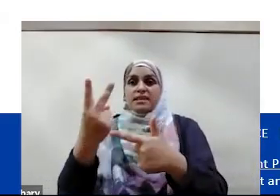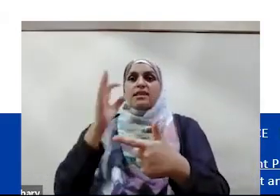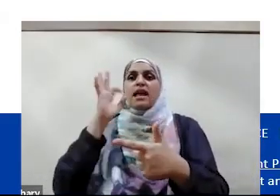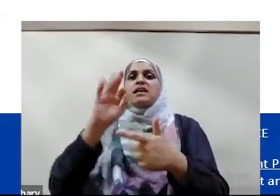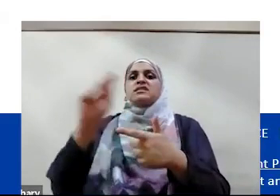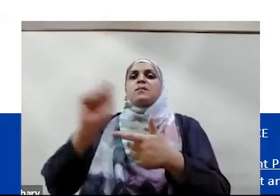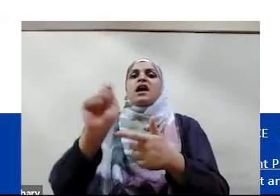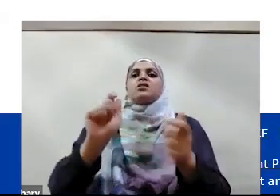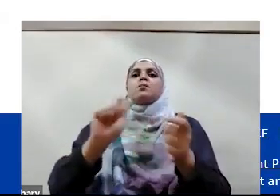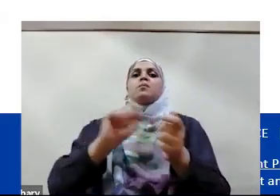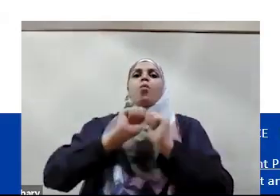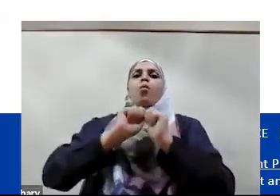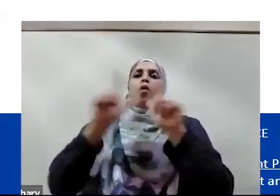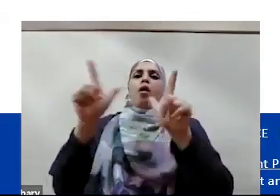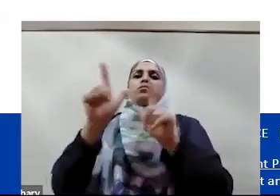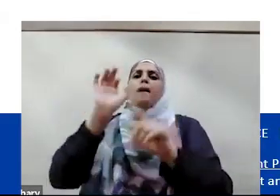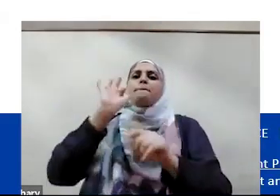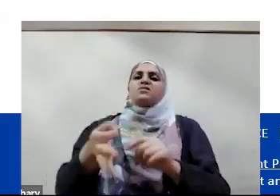مظبوط.